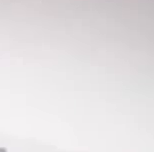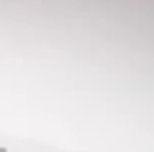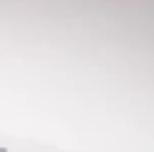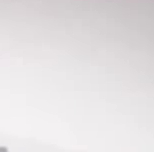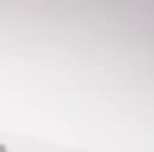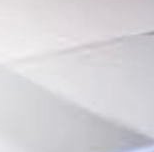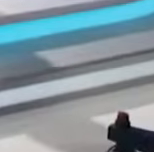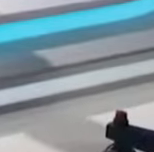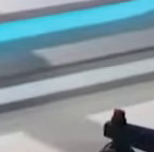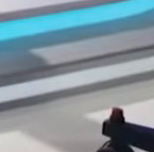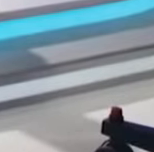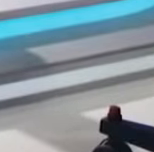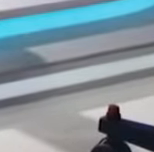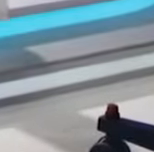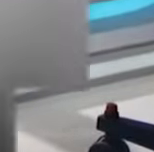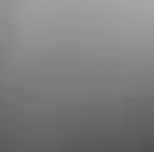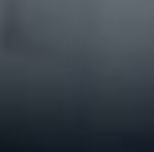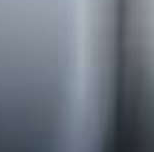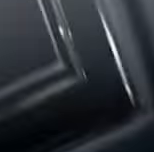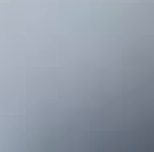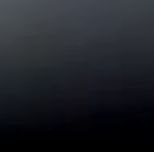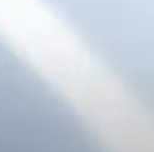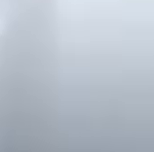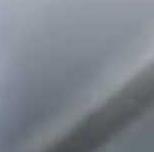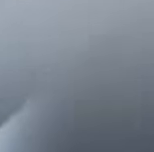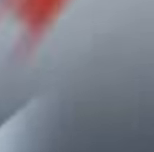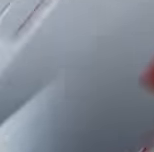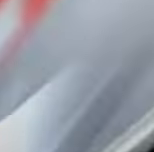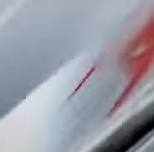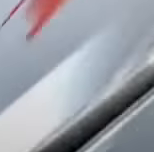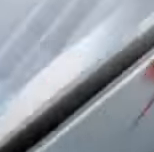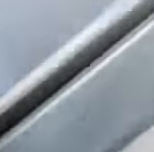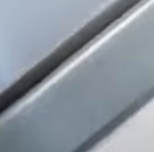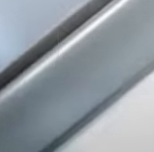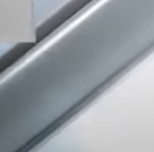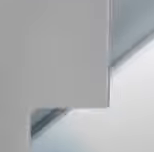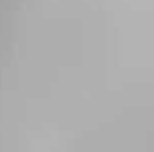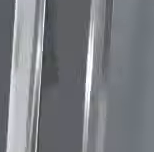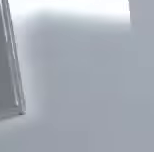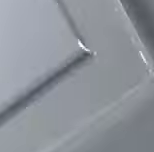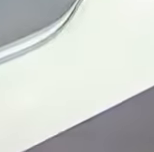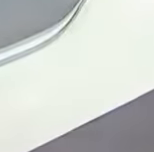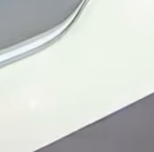Live mula sa GMA Network Center, ito ang 24 Oras.